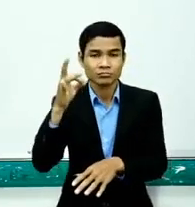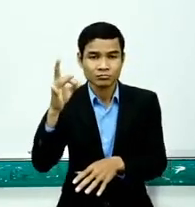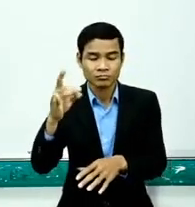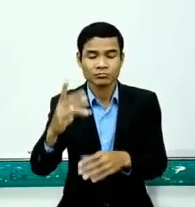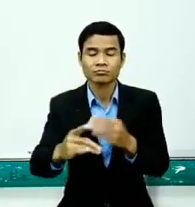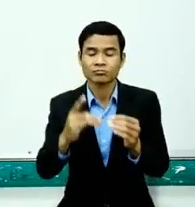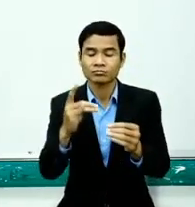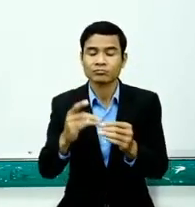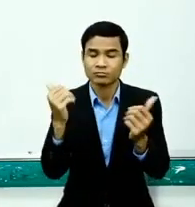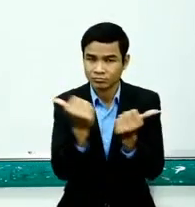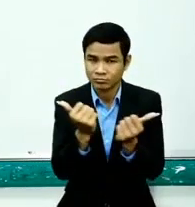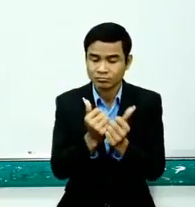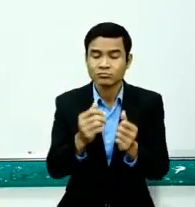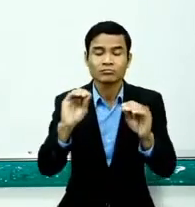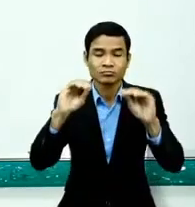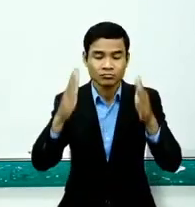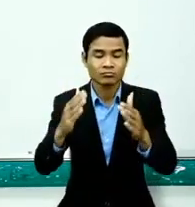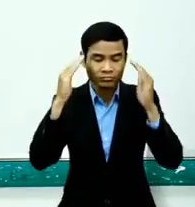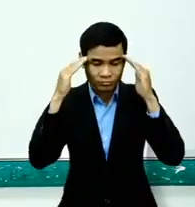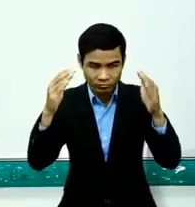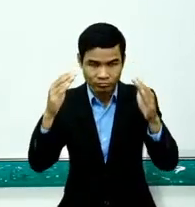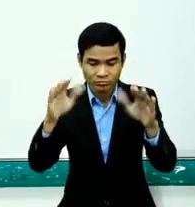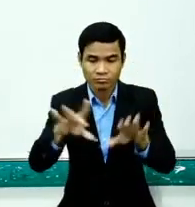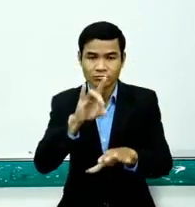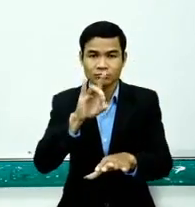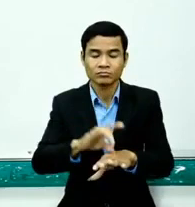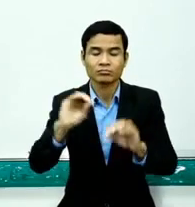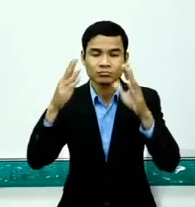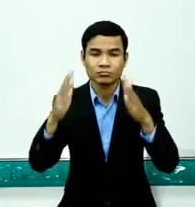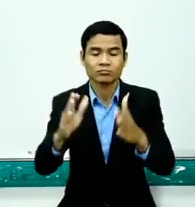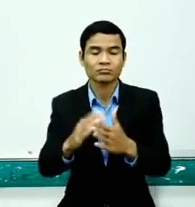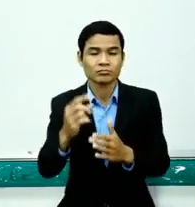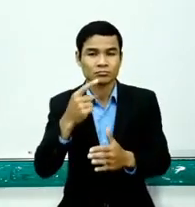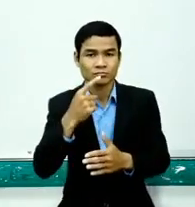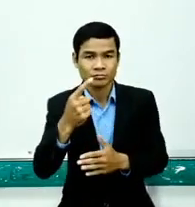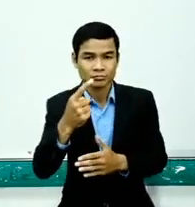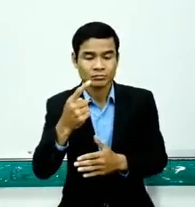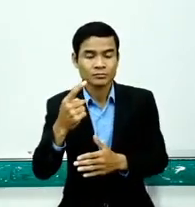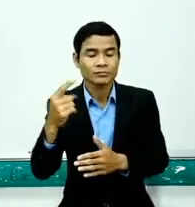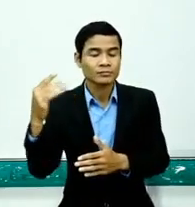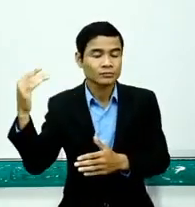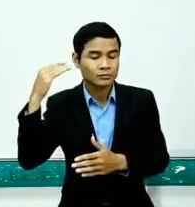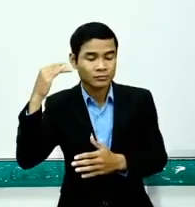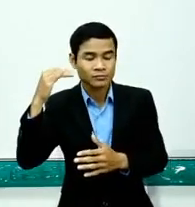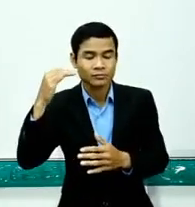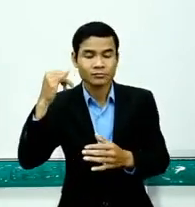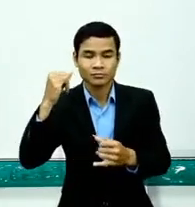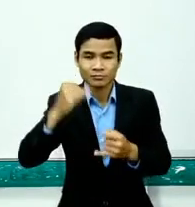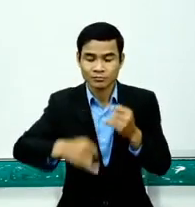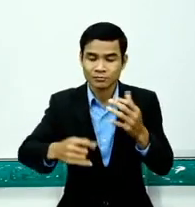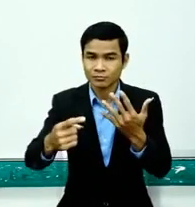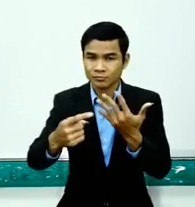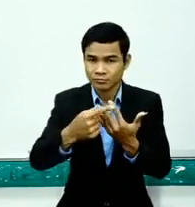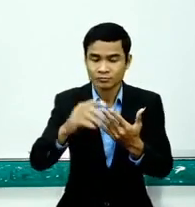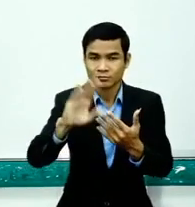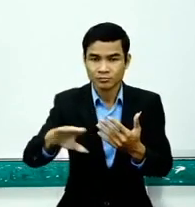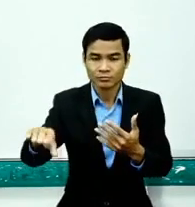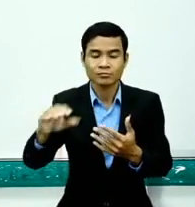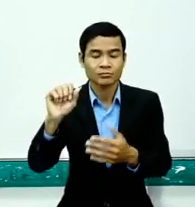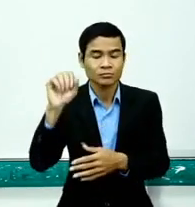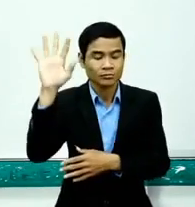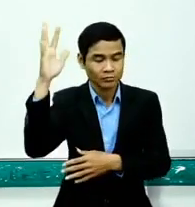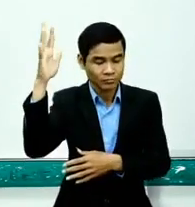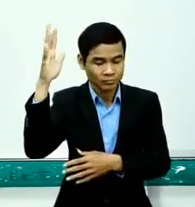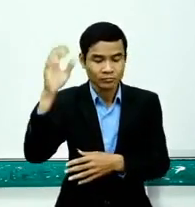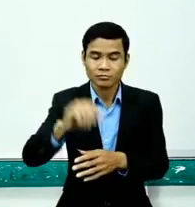ល្បែងនេះកូនកូនស្ដាប់អ្នកគ្រូសិនចាពេលណាដែលអ្នកគ្រូបន្លឺសូរដែលមានសូរចំអស់គឺយើងលើកដៃឡើងលើហើយងក់ចុះ